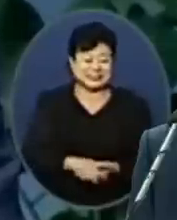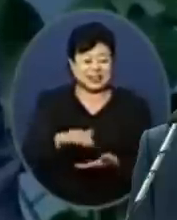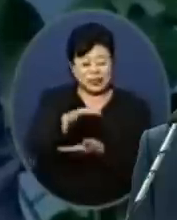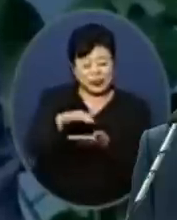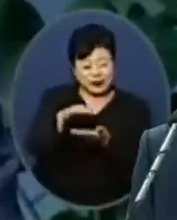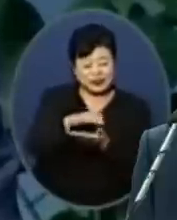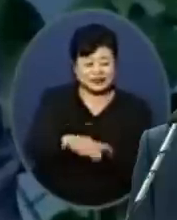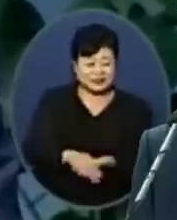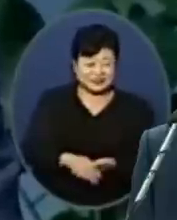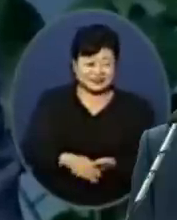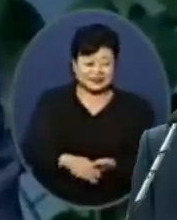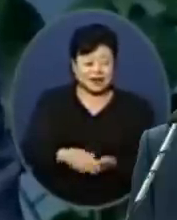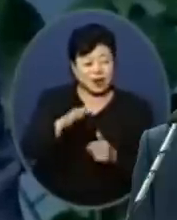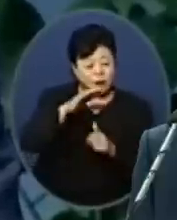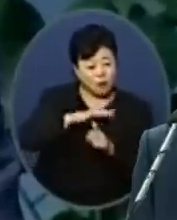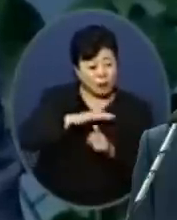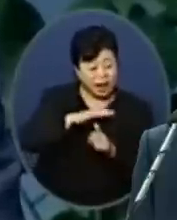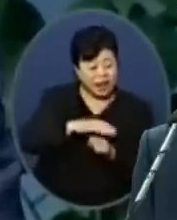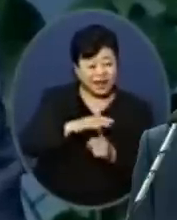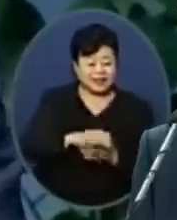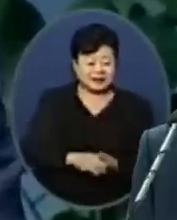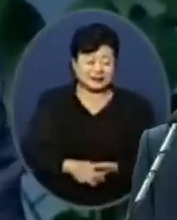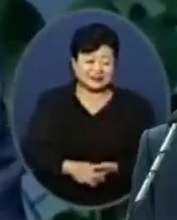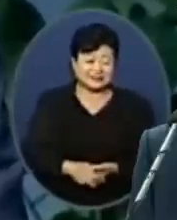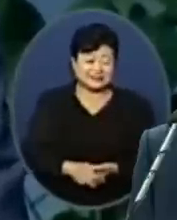놀던 이 소년이